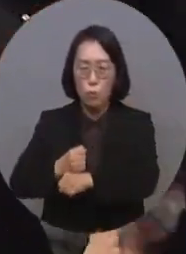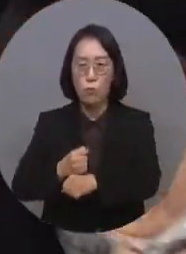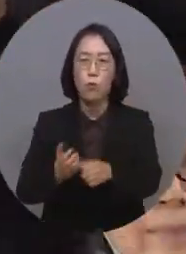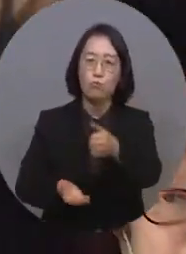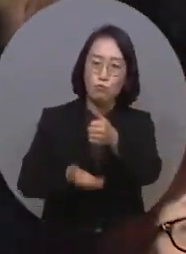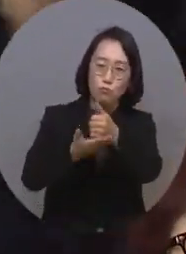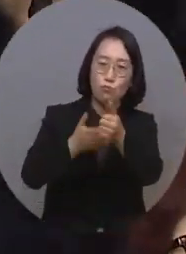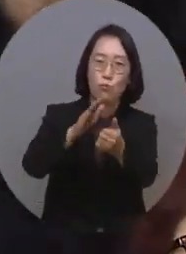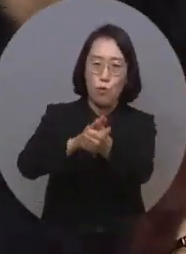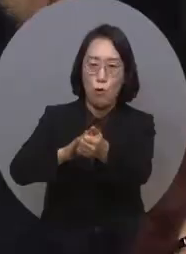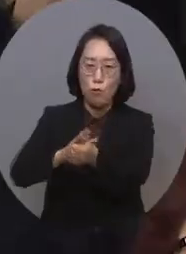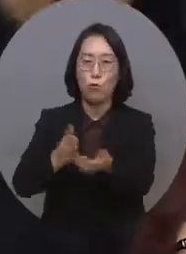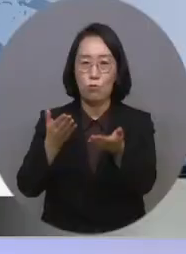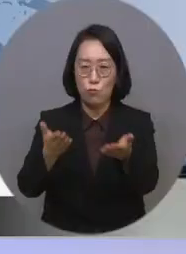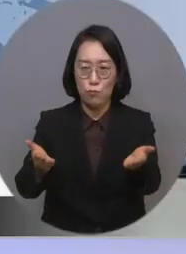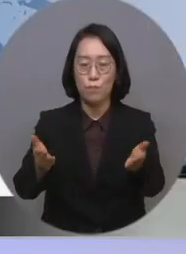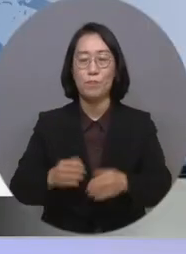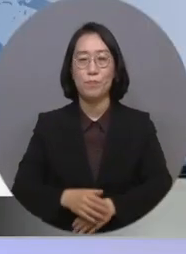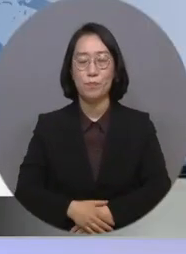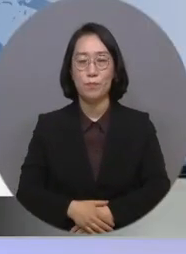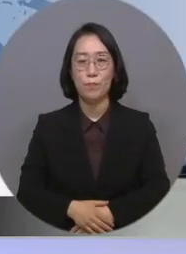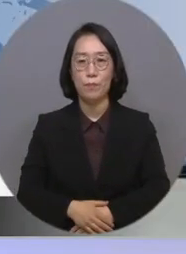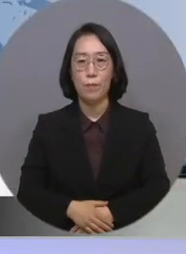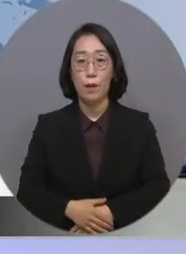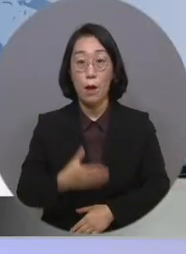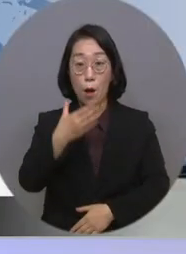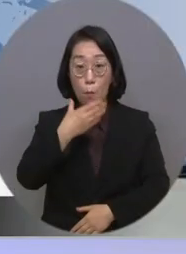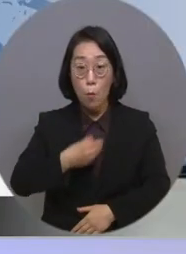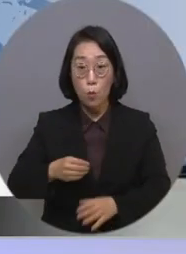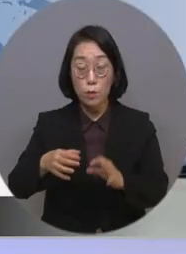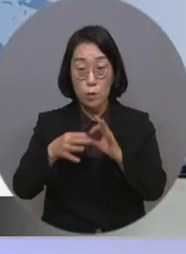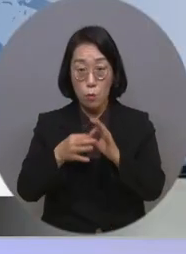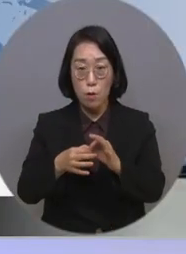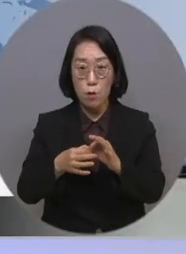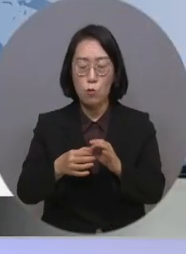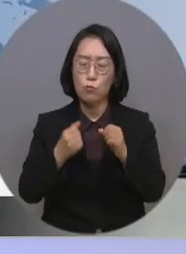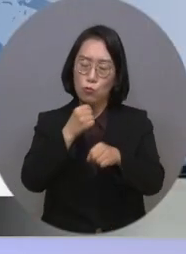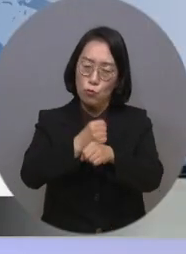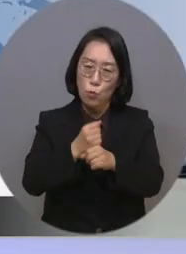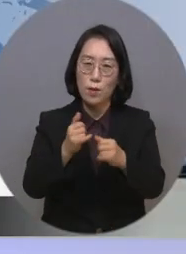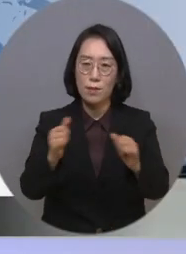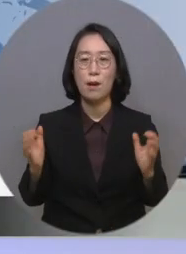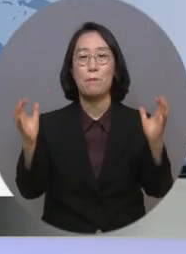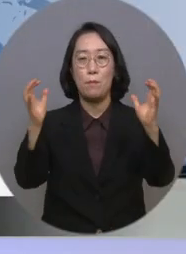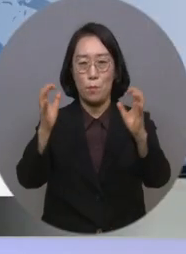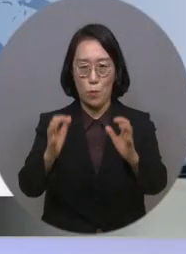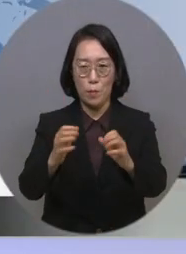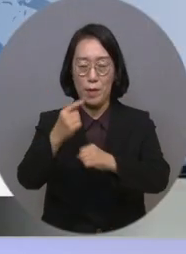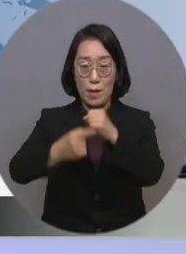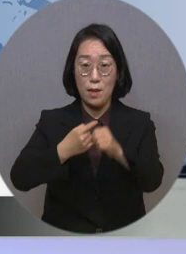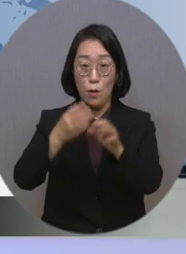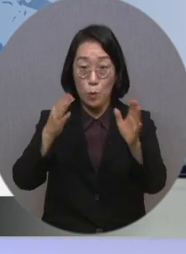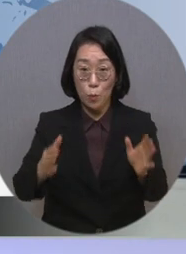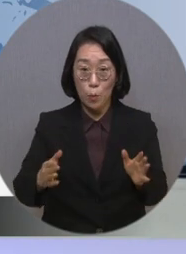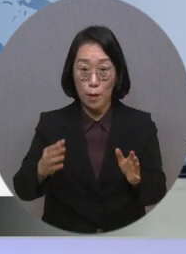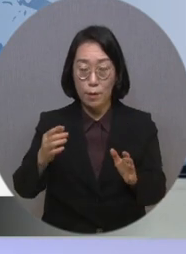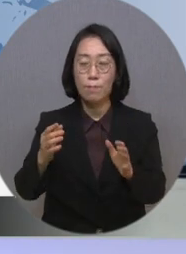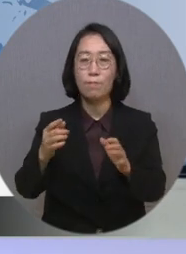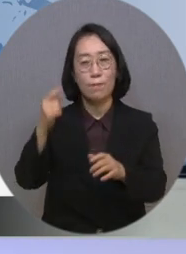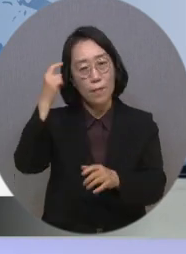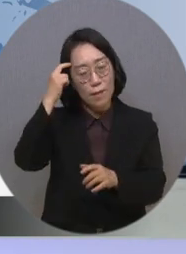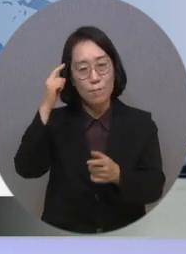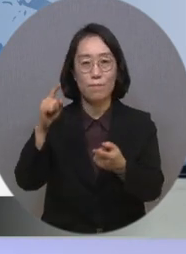기리는 시간이 됐습니다. 복지에 대해 한마음으로 노력하고 있는 분들이 모여 한 해를 돌아보는 시간을